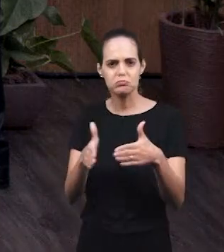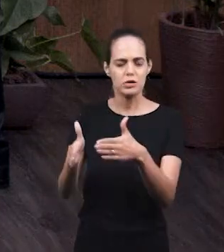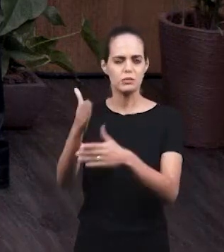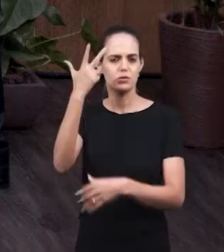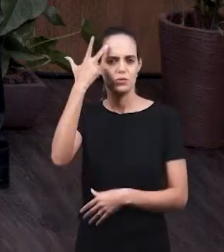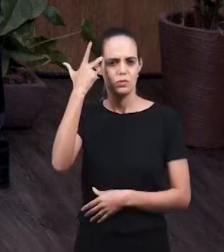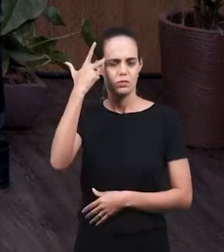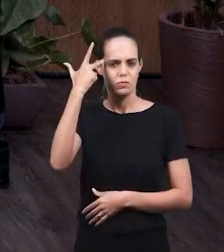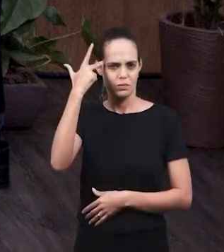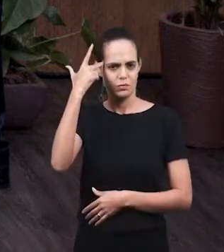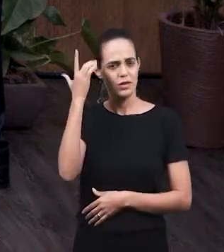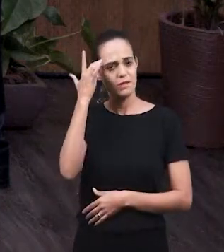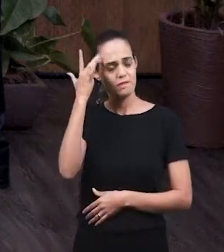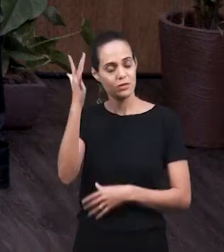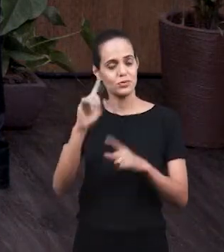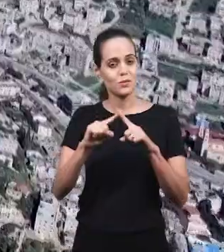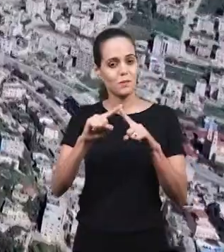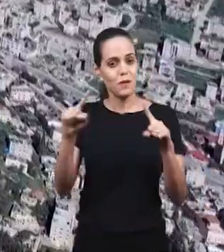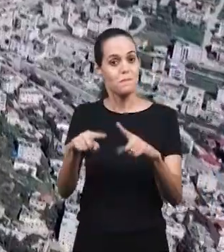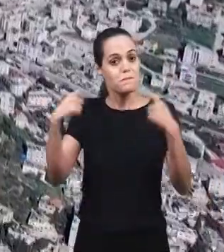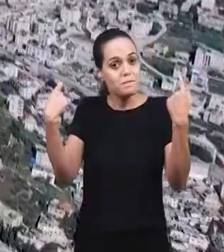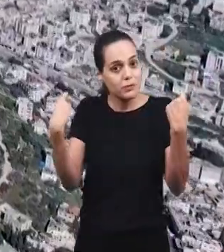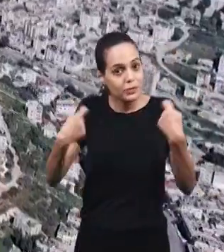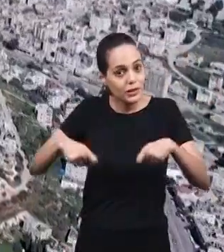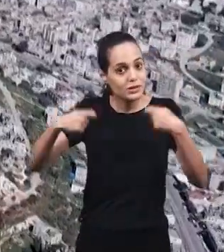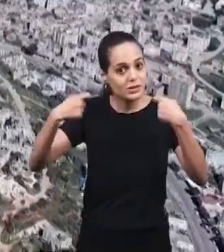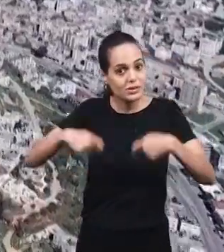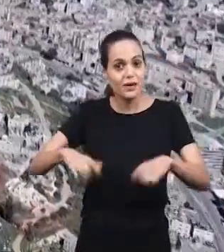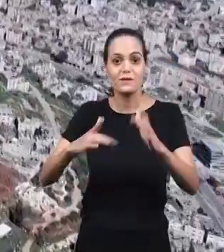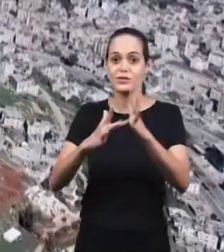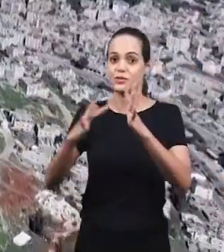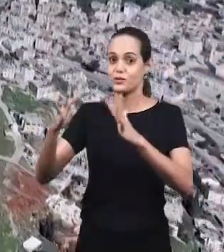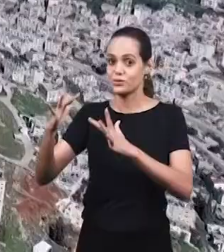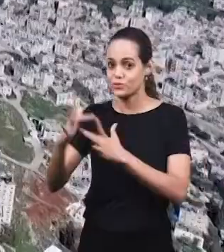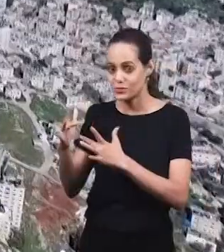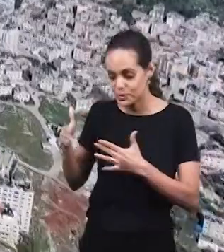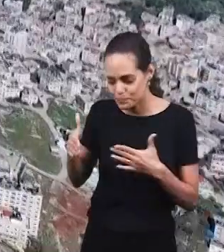Plus simple, mais il était nécessaire que Jésus passe par Samarie.